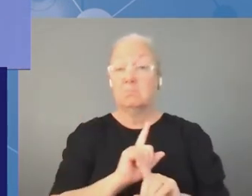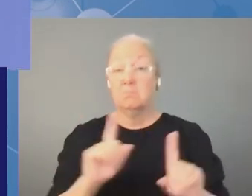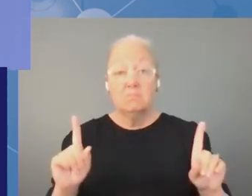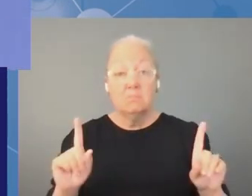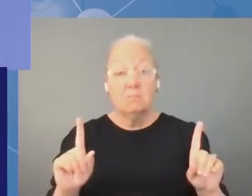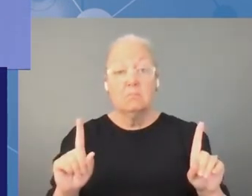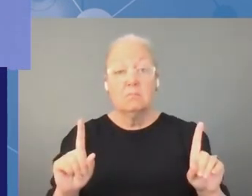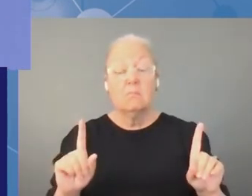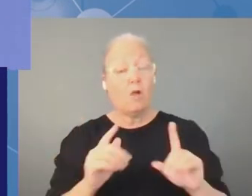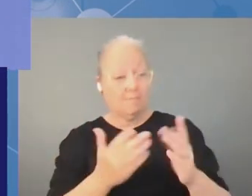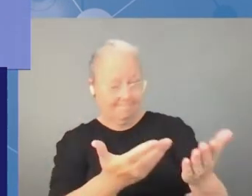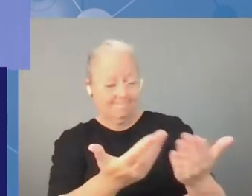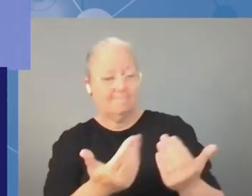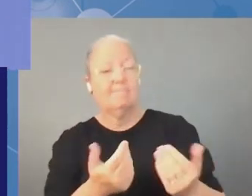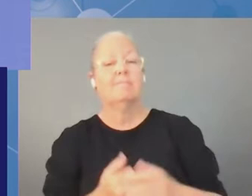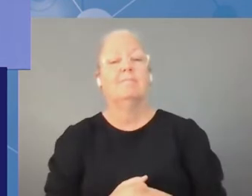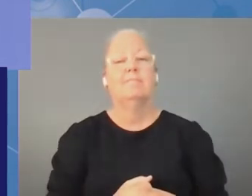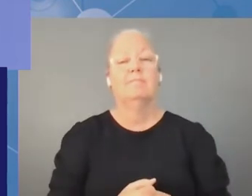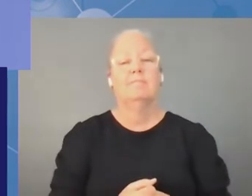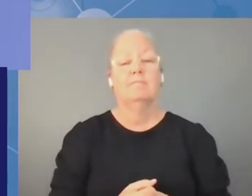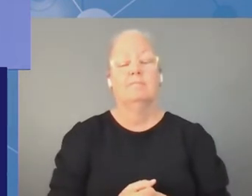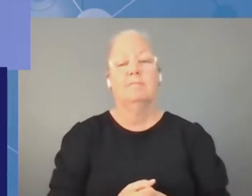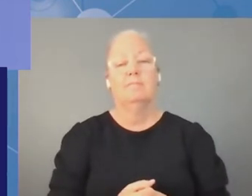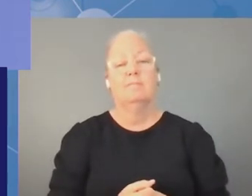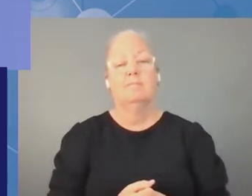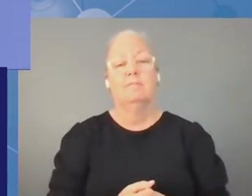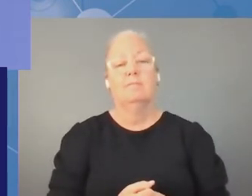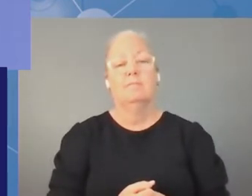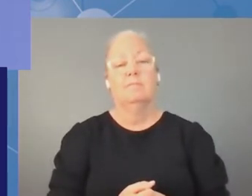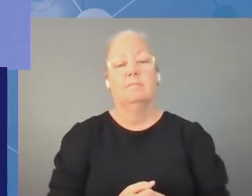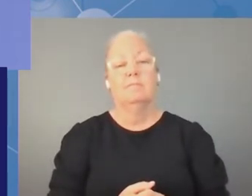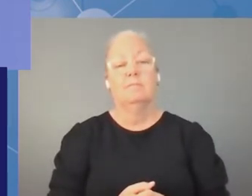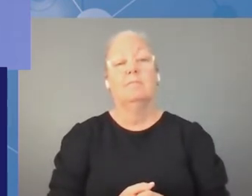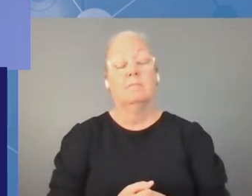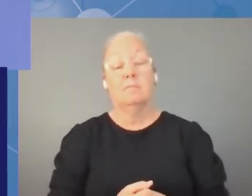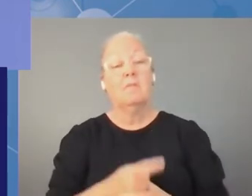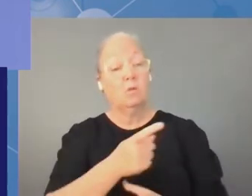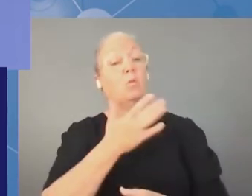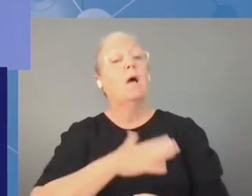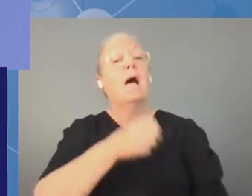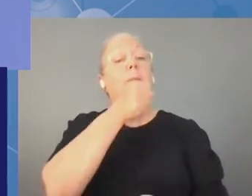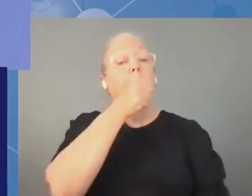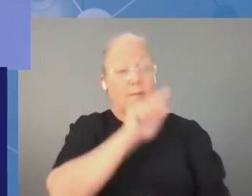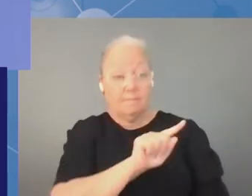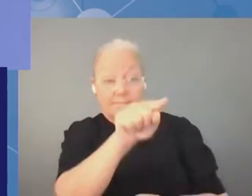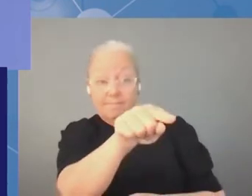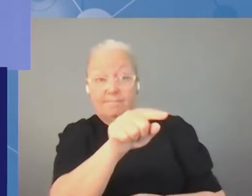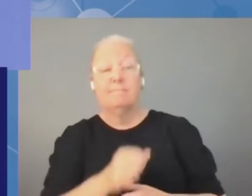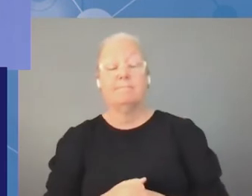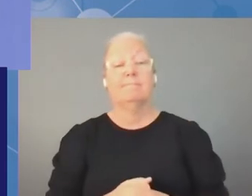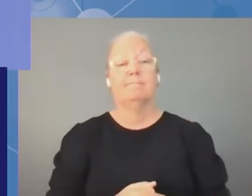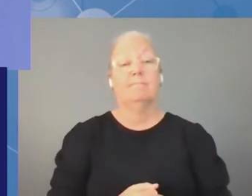القاعة الرئيسية؟ هل هناك من يريد أن يأخذ الصوت من الموجودين معنا؟ تفضل أو